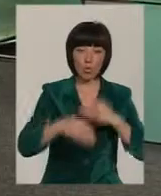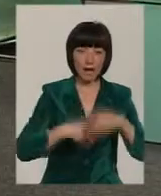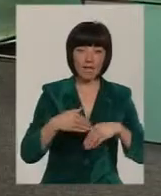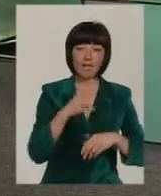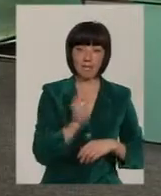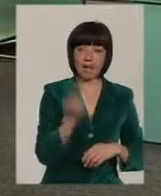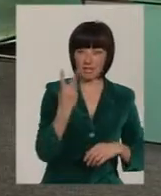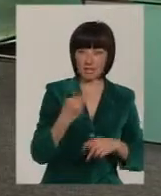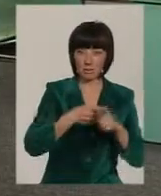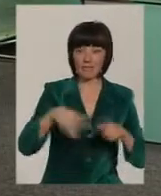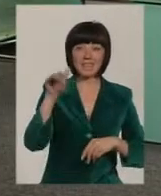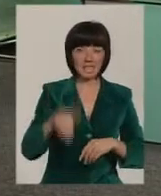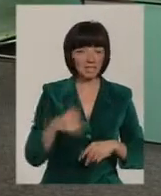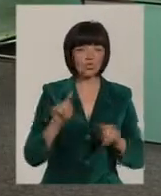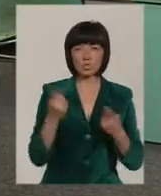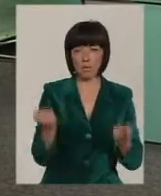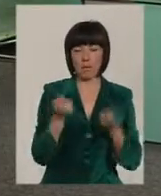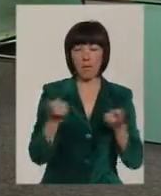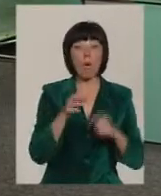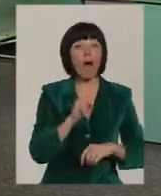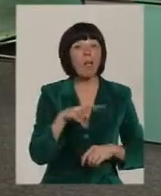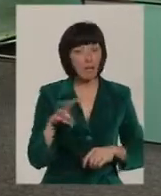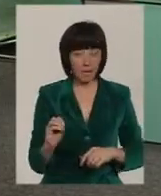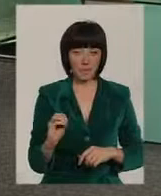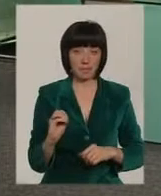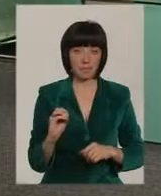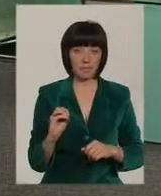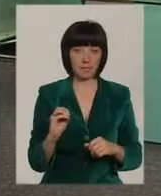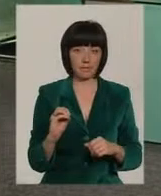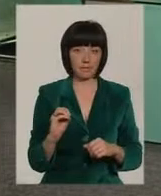на 2,5 тисячі водойм – це дуже мало. Але